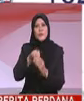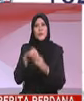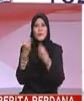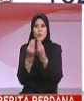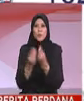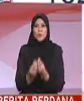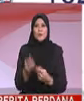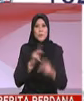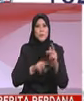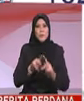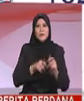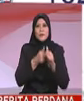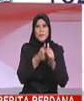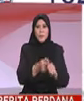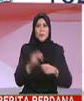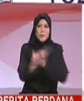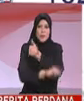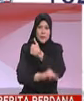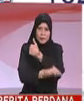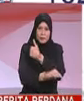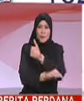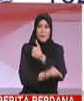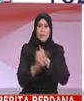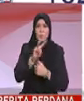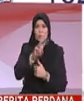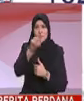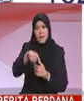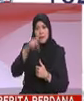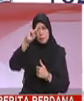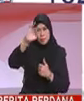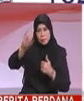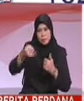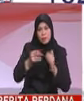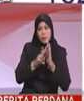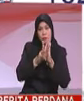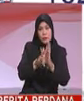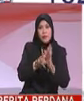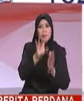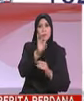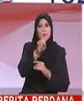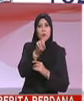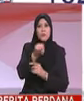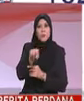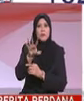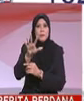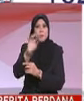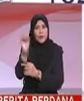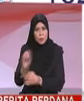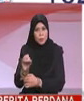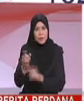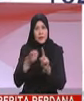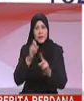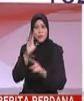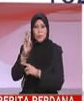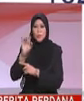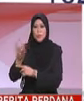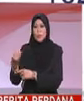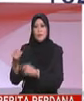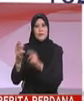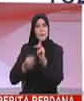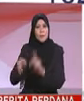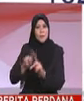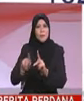bilangan penduduk mengikut negeri. Wilayah Persekutuan dan Putrajaya mewakili 82.5% daripada 7 juta